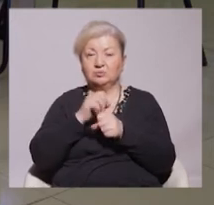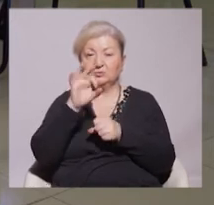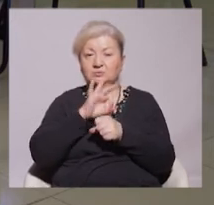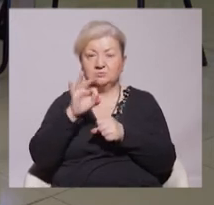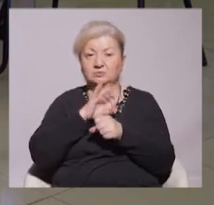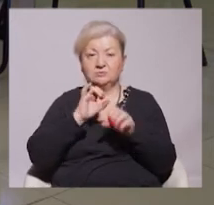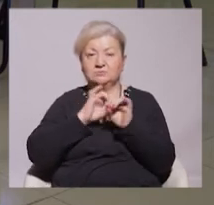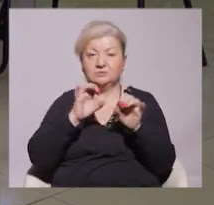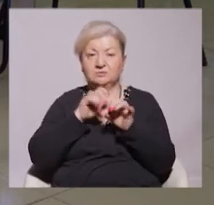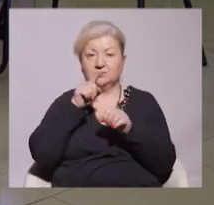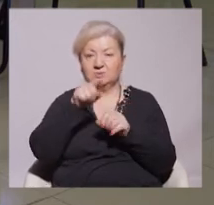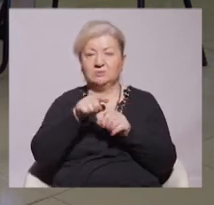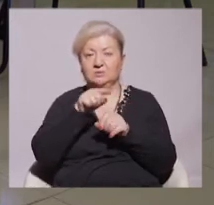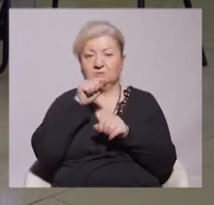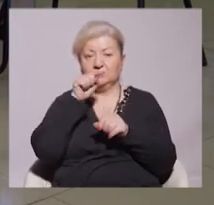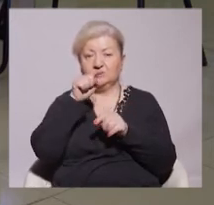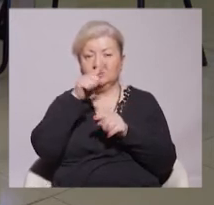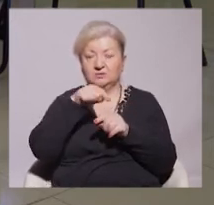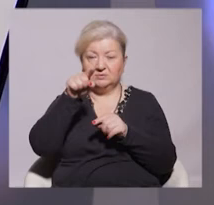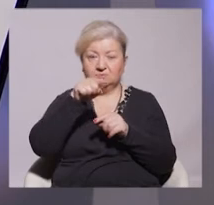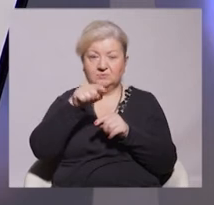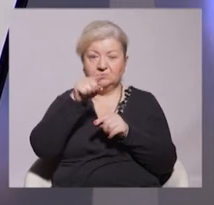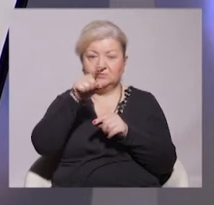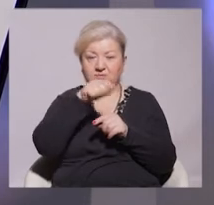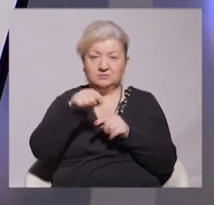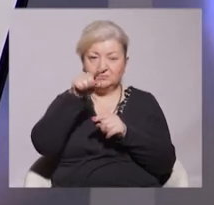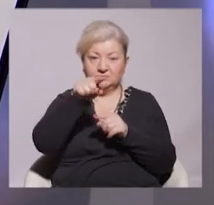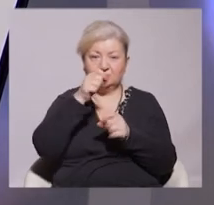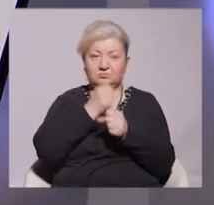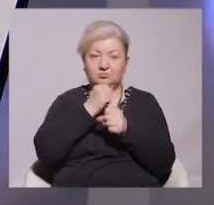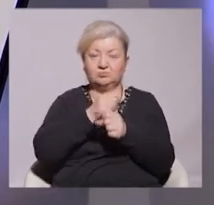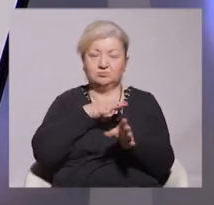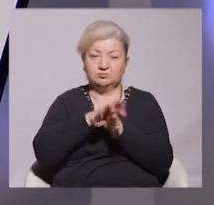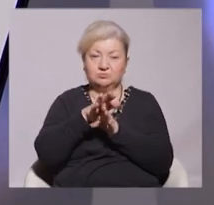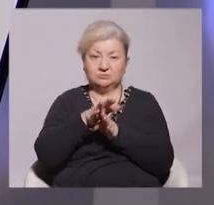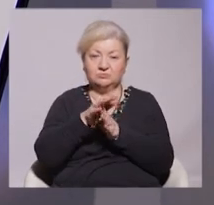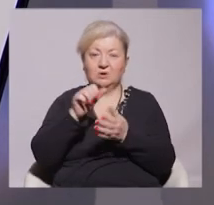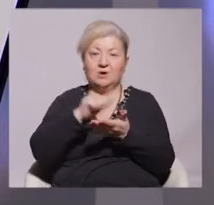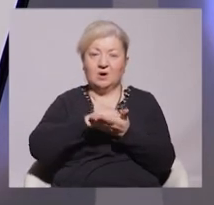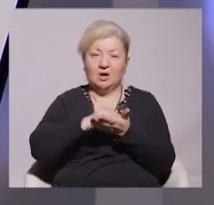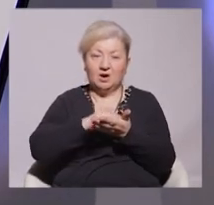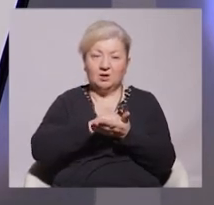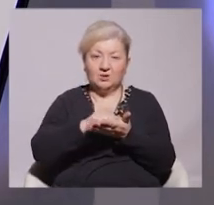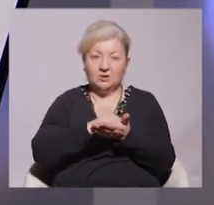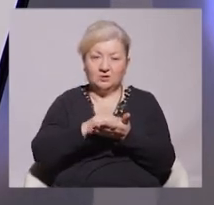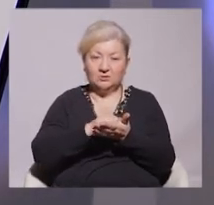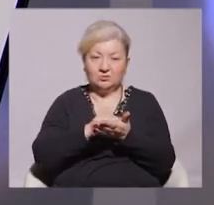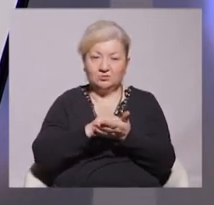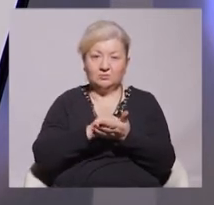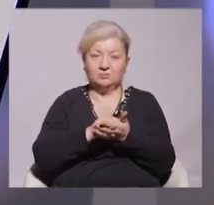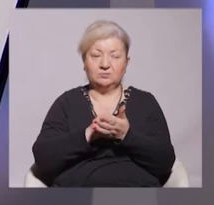აი აქედან აქ მოსვლის დროს აი ესეთი მუშაობა შეასრულა ხახუნის და